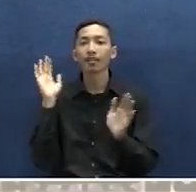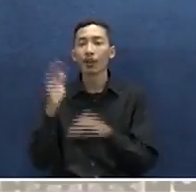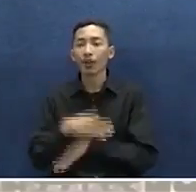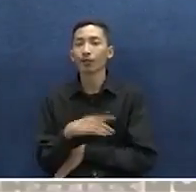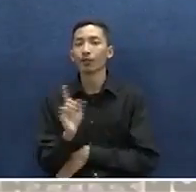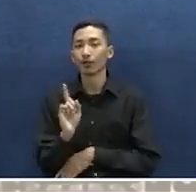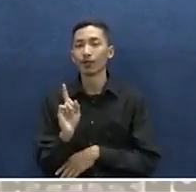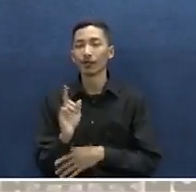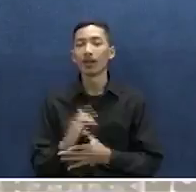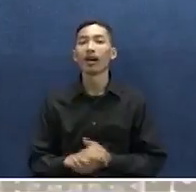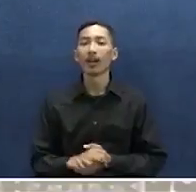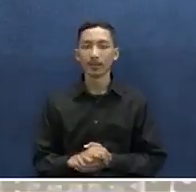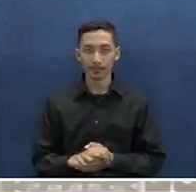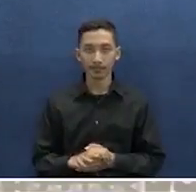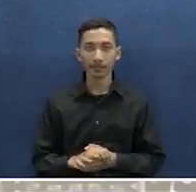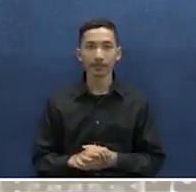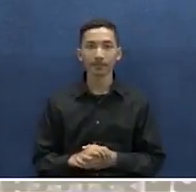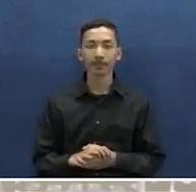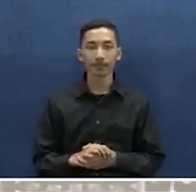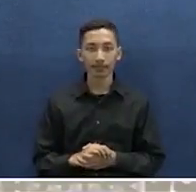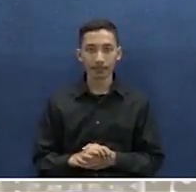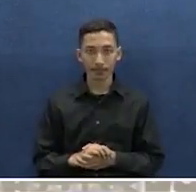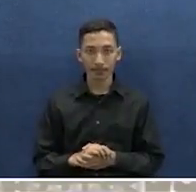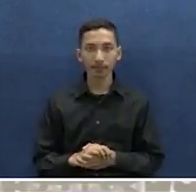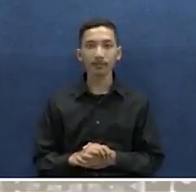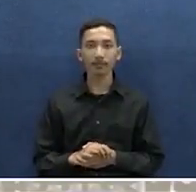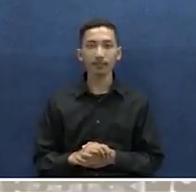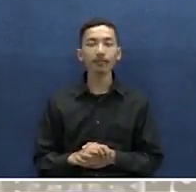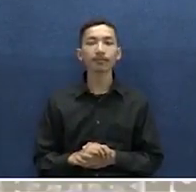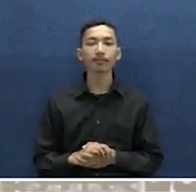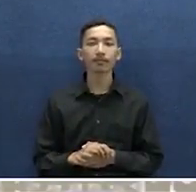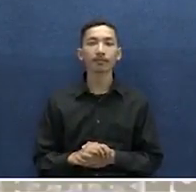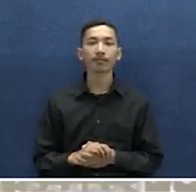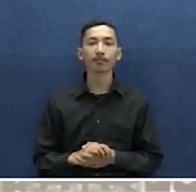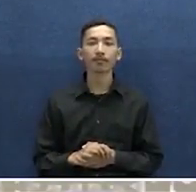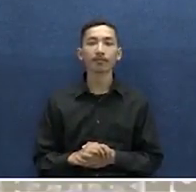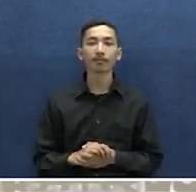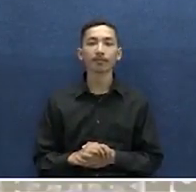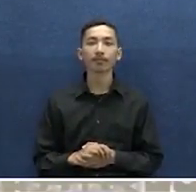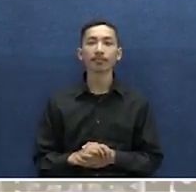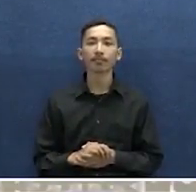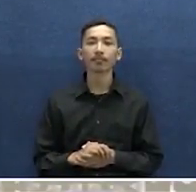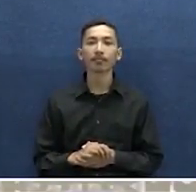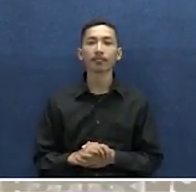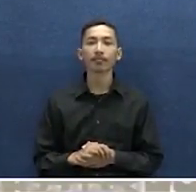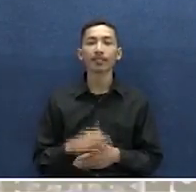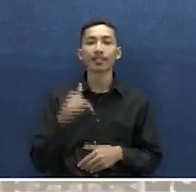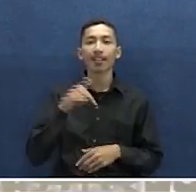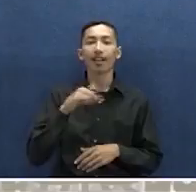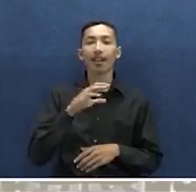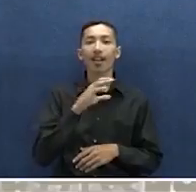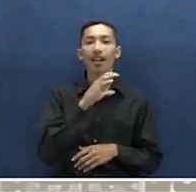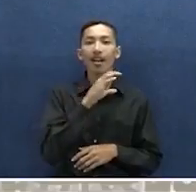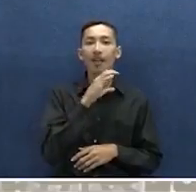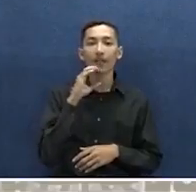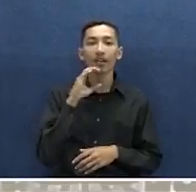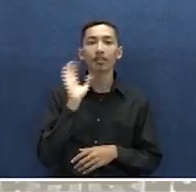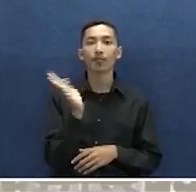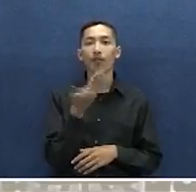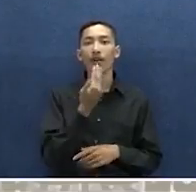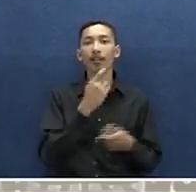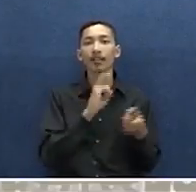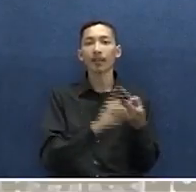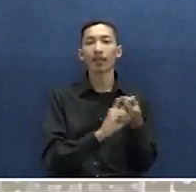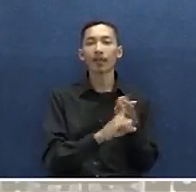seperti itu Nah jadi dengan itu ternyata bahkan menjadi one of the most wanted sekarang coffeshop kan teman-teman itu udah